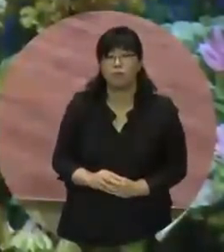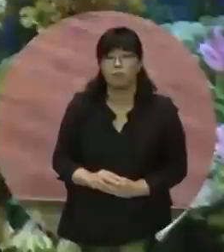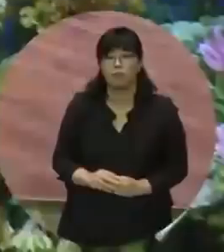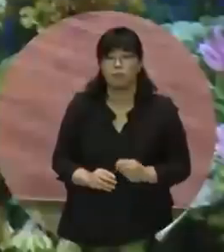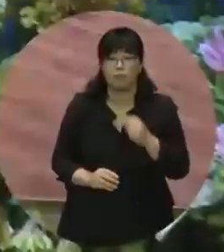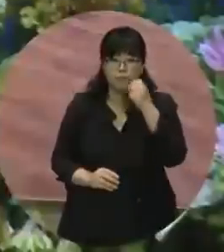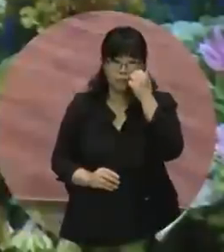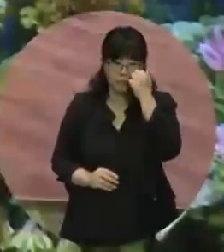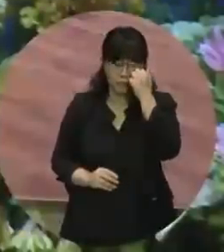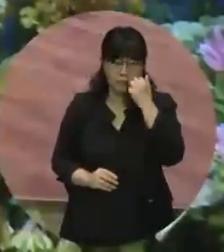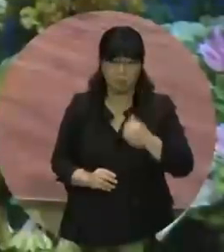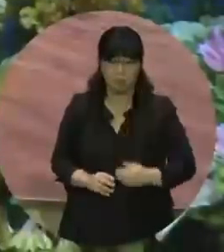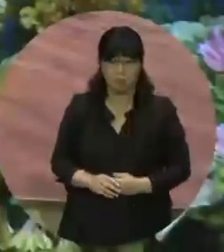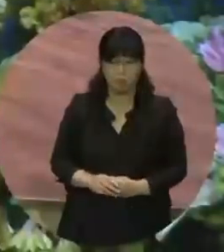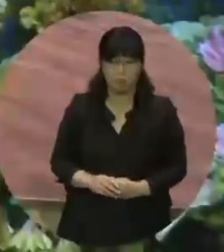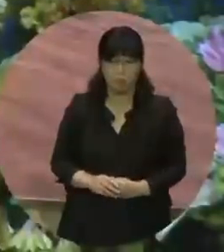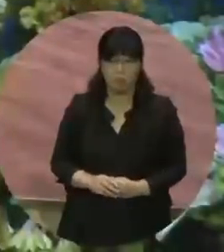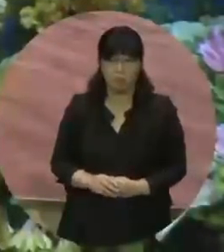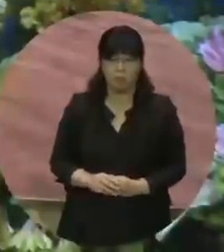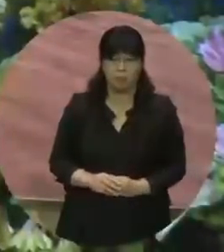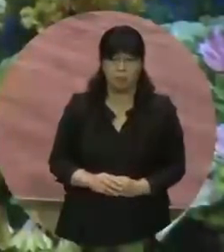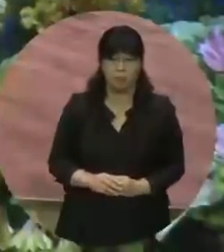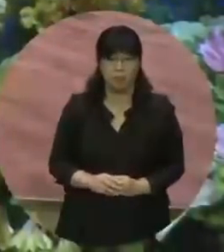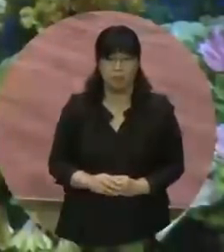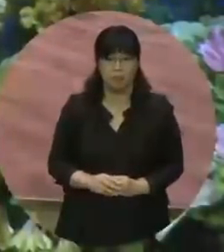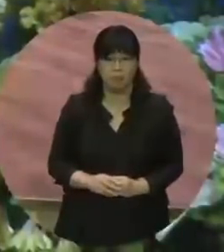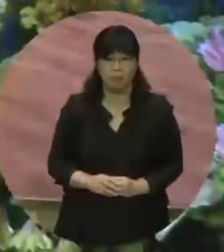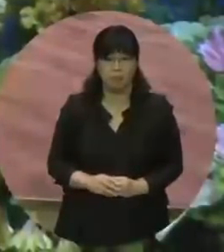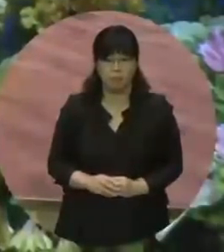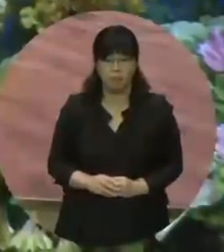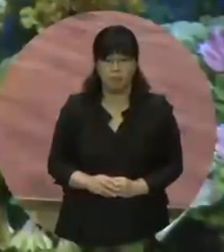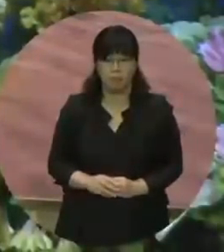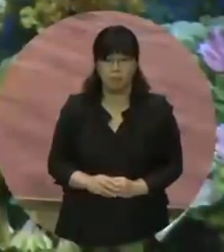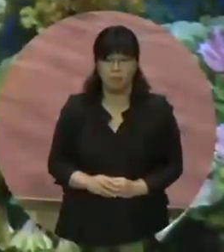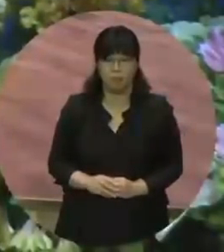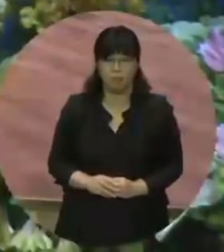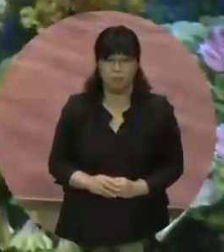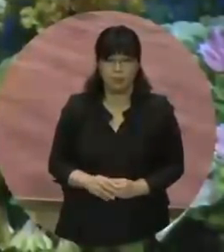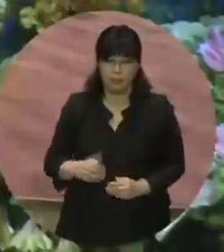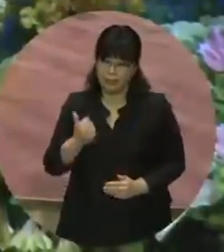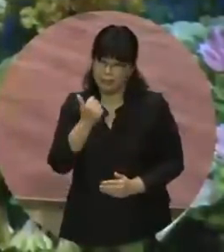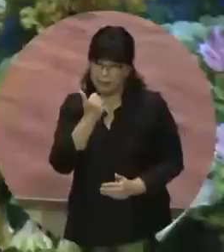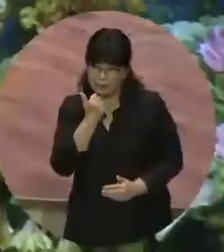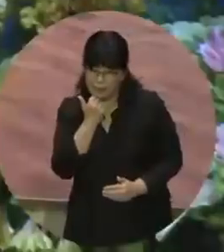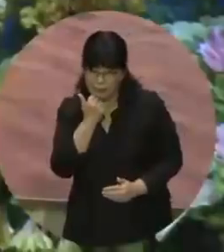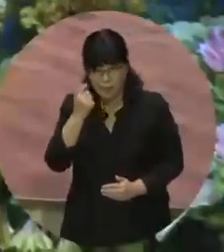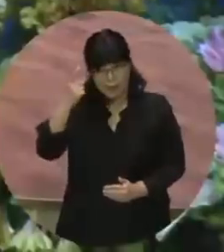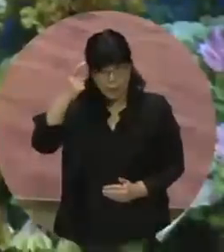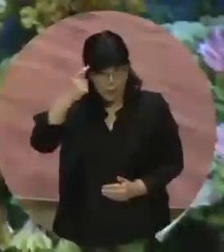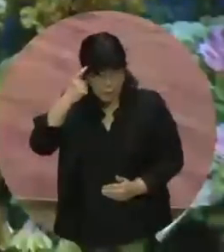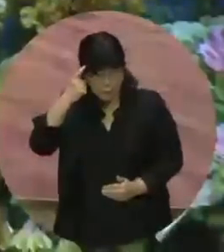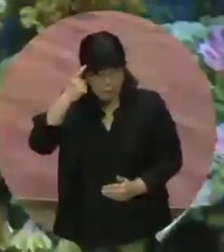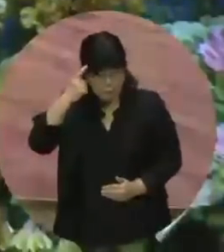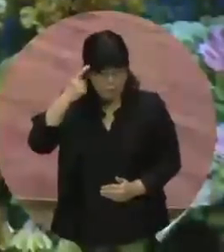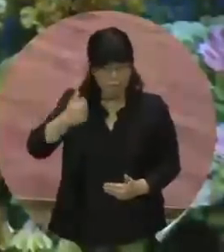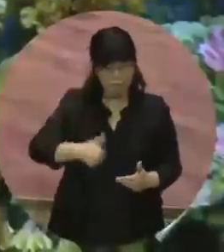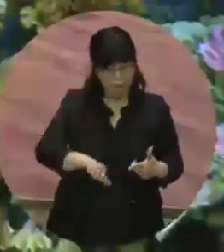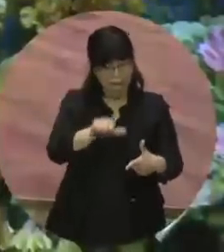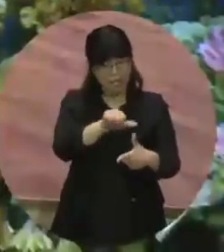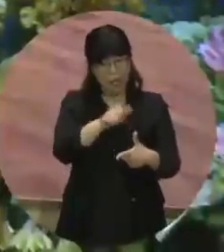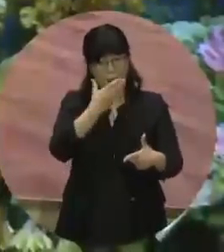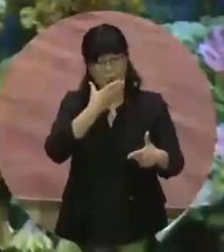자, 아내 리브가와 야곱의 공모에 속아가지고 에서가 아닌